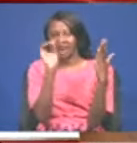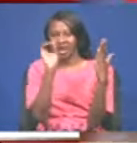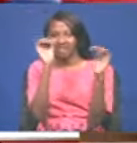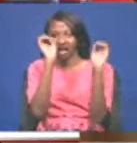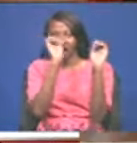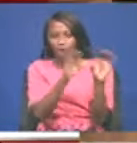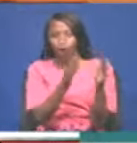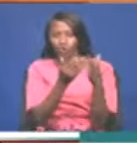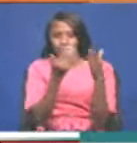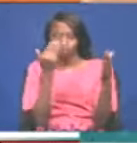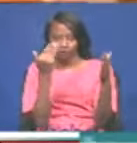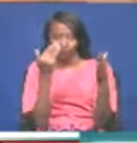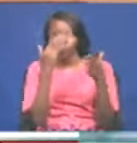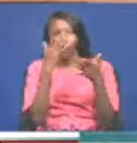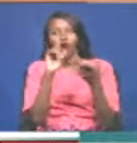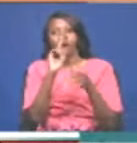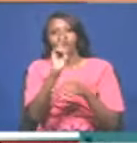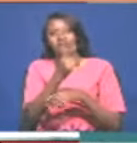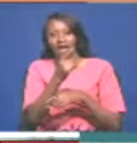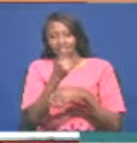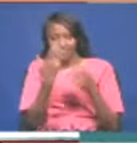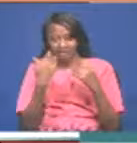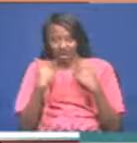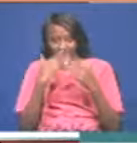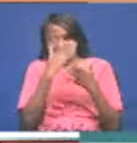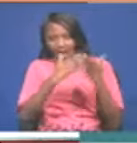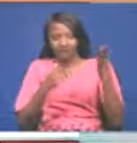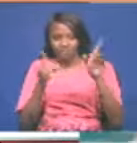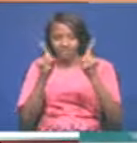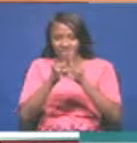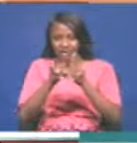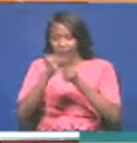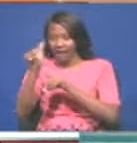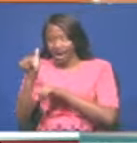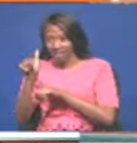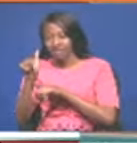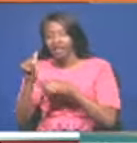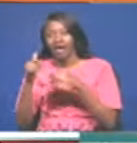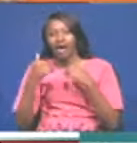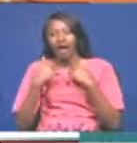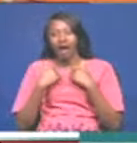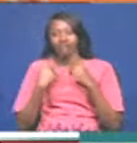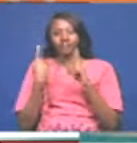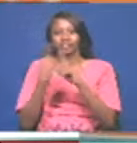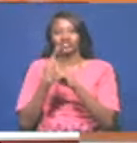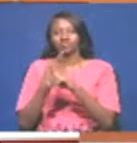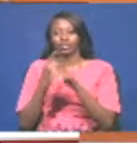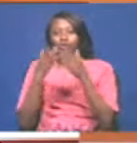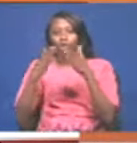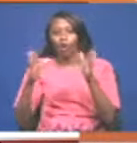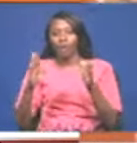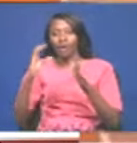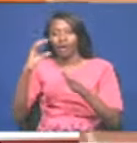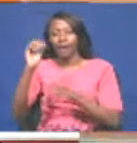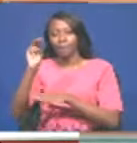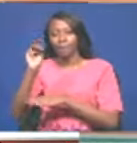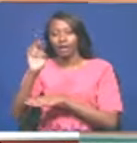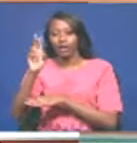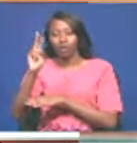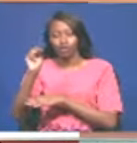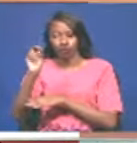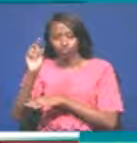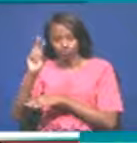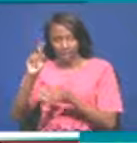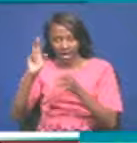za mwanzo. Kenya ilishindwa na Uholanzi na Ubelgiji katika mechi zao za ufunguzi, ila hali Cameroon ikashindwa na Italia na Uholanzi.